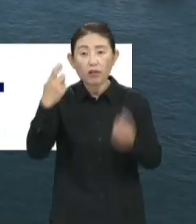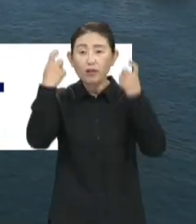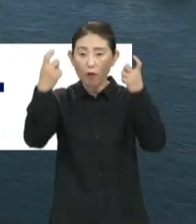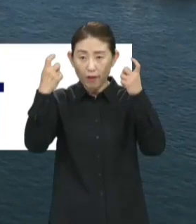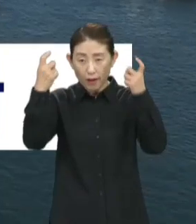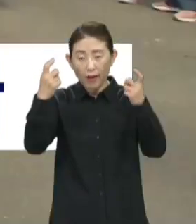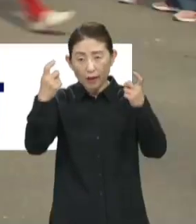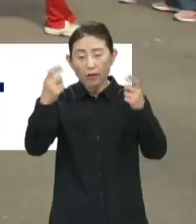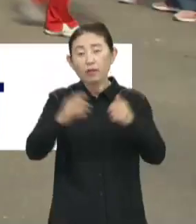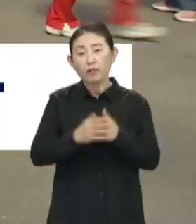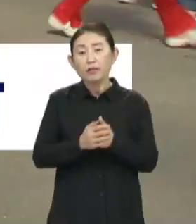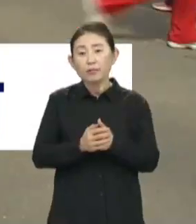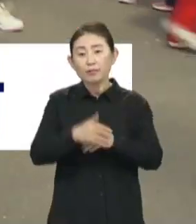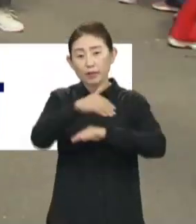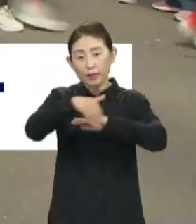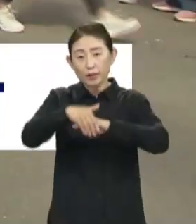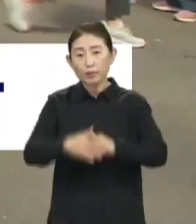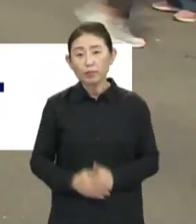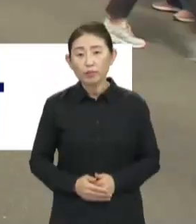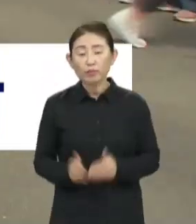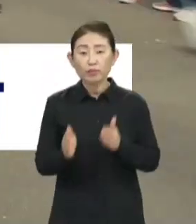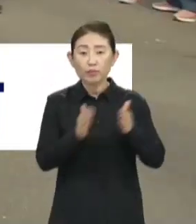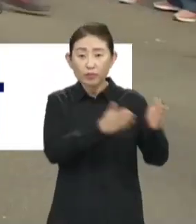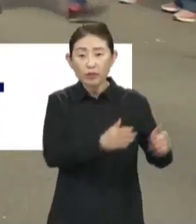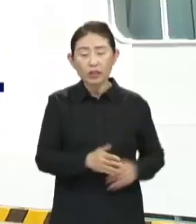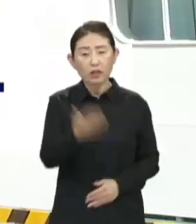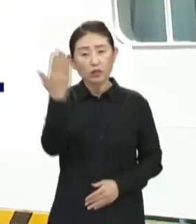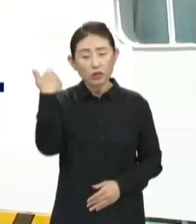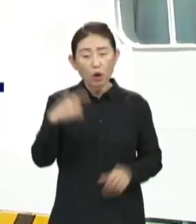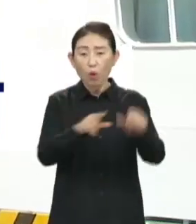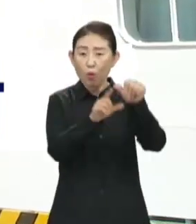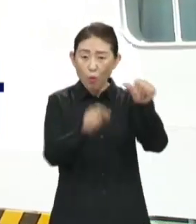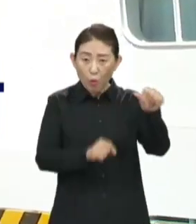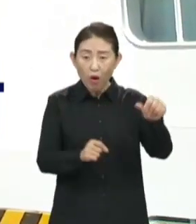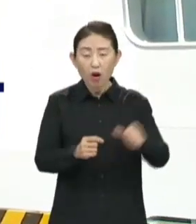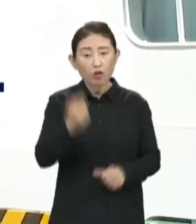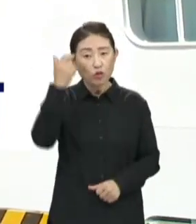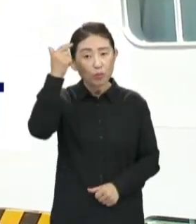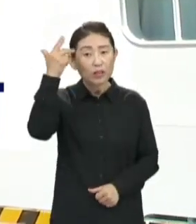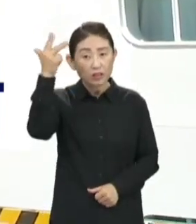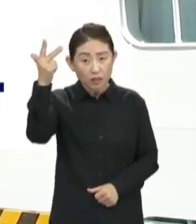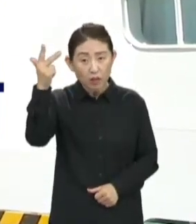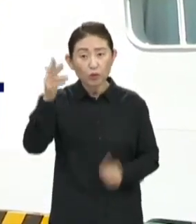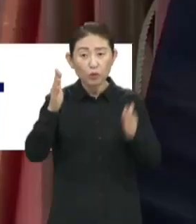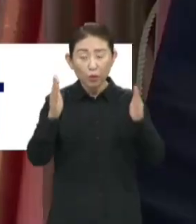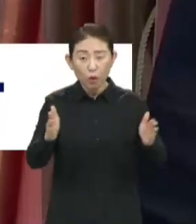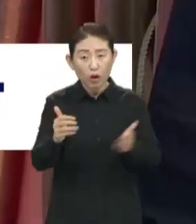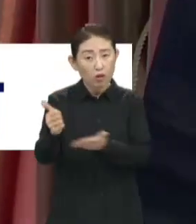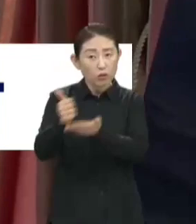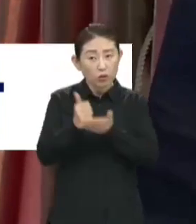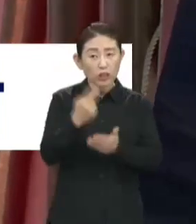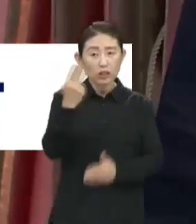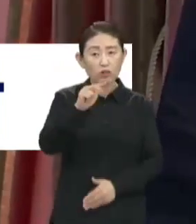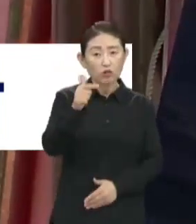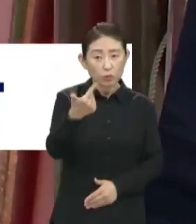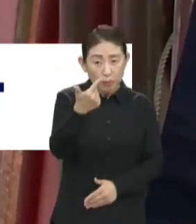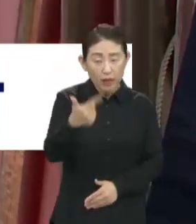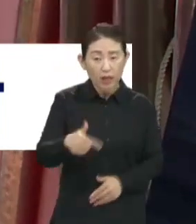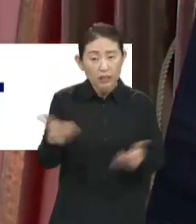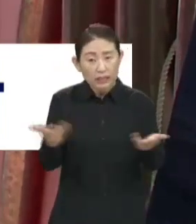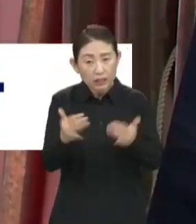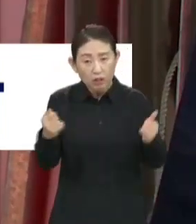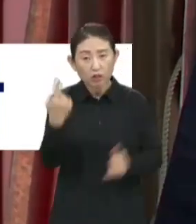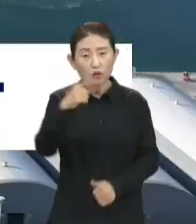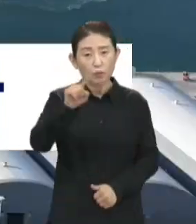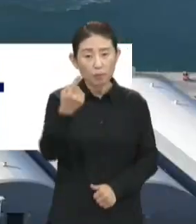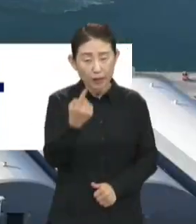상품을 개발할 예정입니다 서산에서 지난 5월 6박 7일 일정으로 승객 2,600 명과 승무원